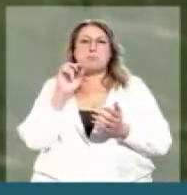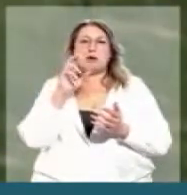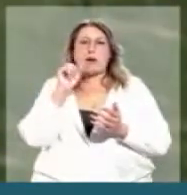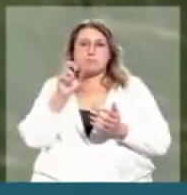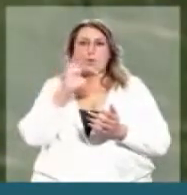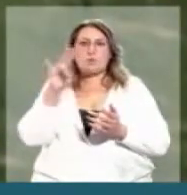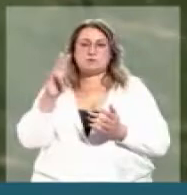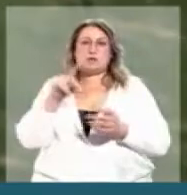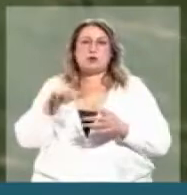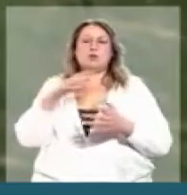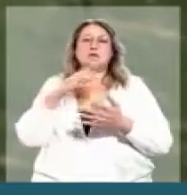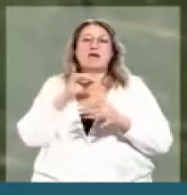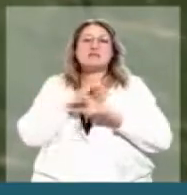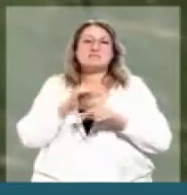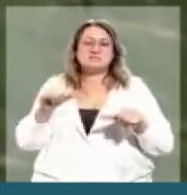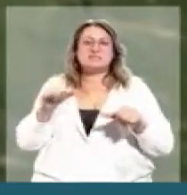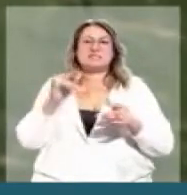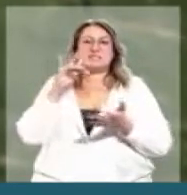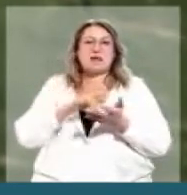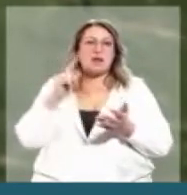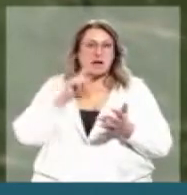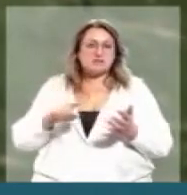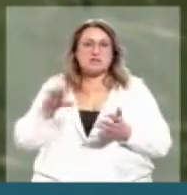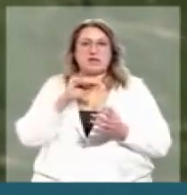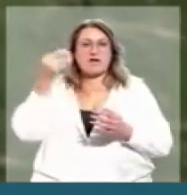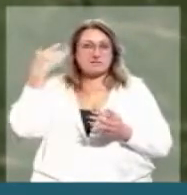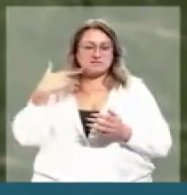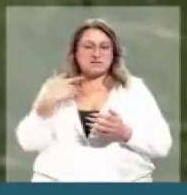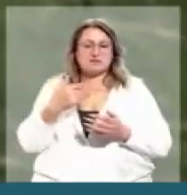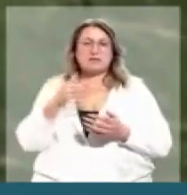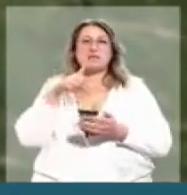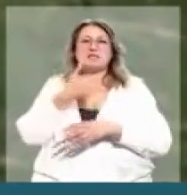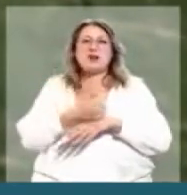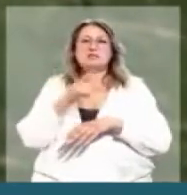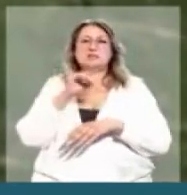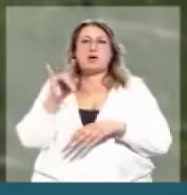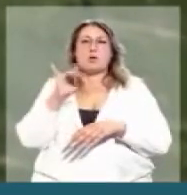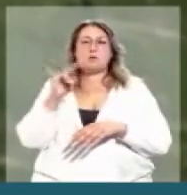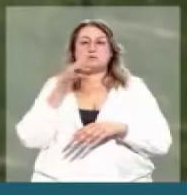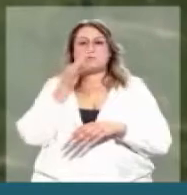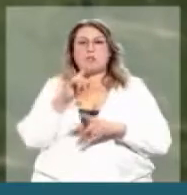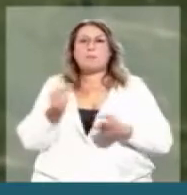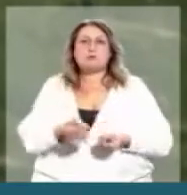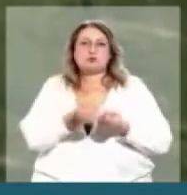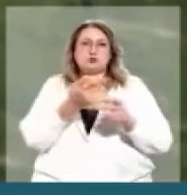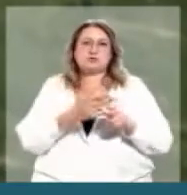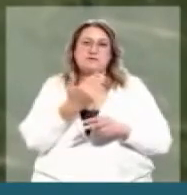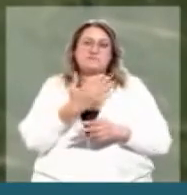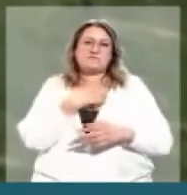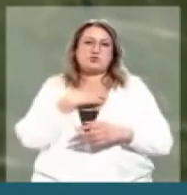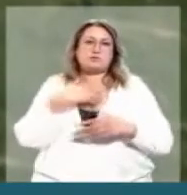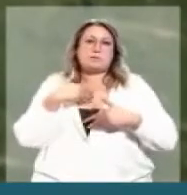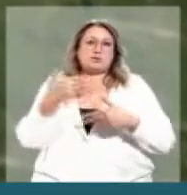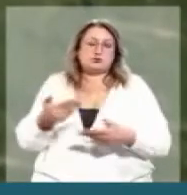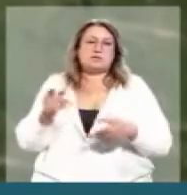по целям устойчивого развития для Центральной Азии и Афганистана. Генеральный секретарь ООН заявил о поддержке этой важной